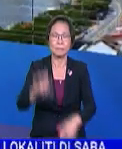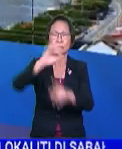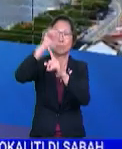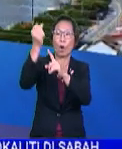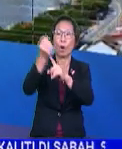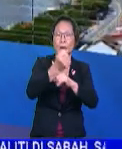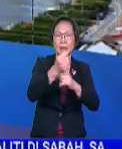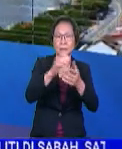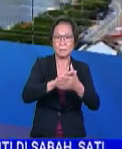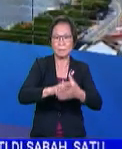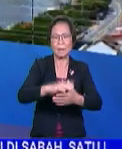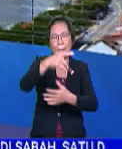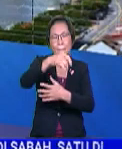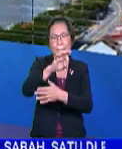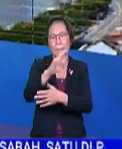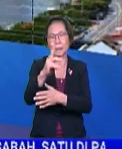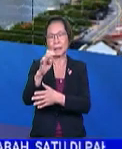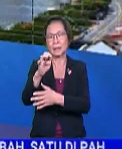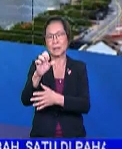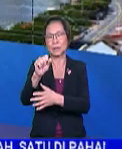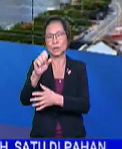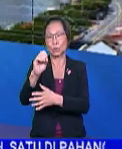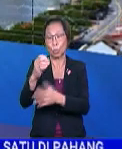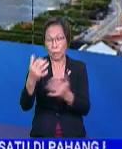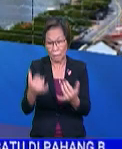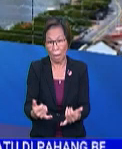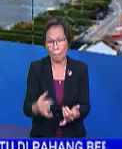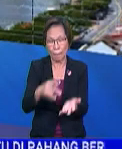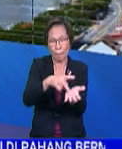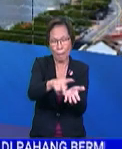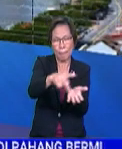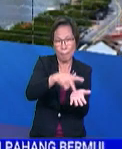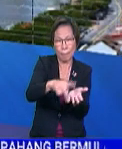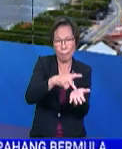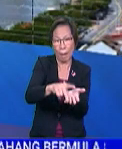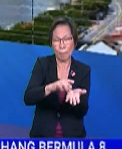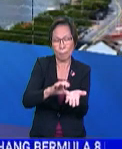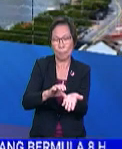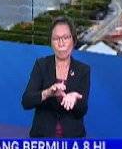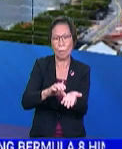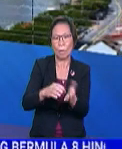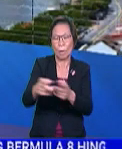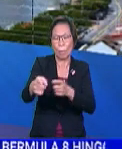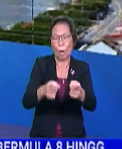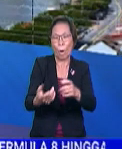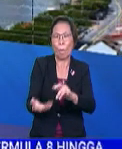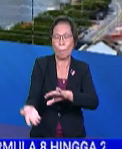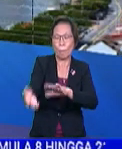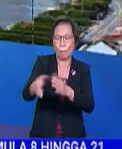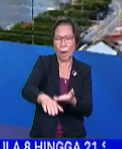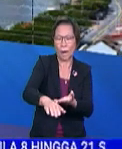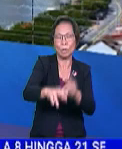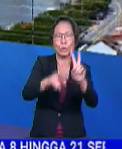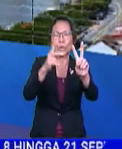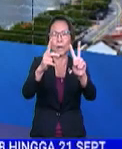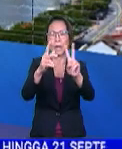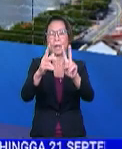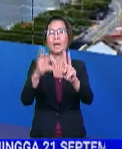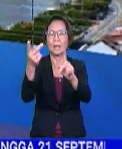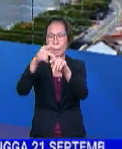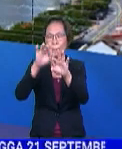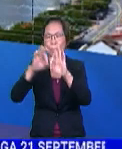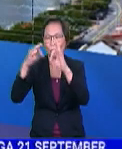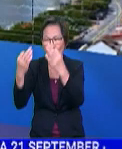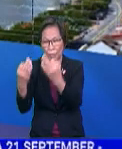Pertubuhan Keselamatan Sosial Perkeso hari ini menyerahkan bayaran faedah pengurusan mayat berjumlah RM2,000 kepada waris